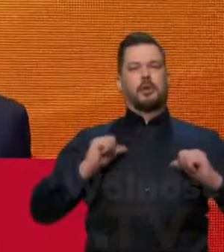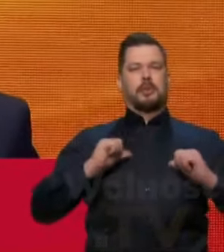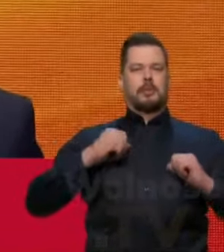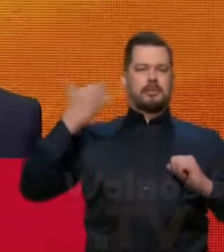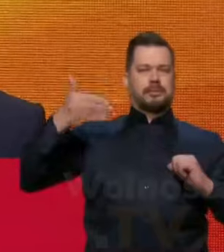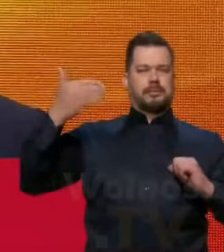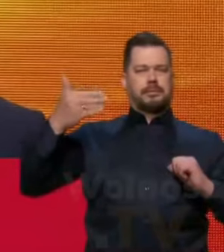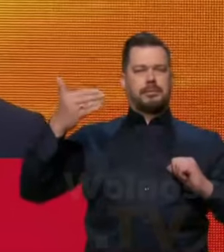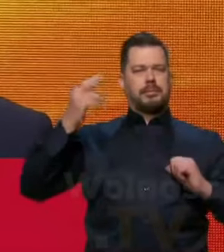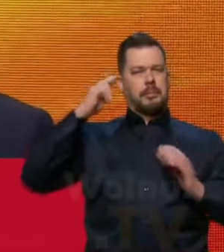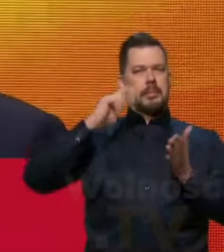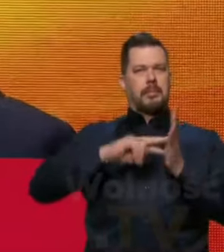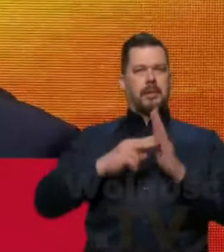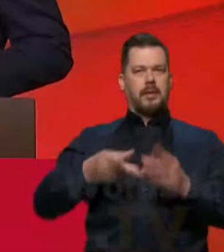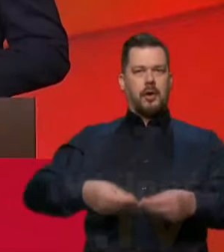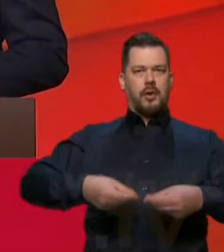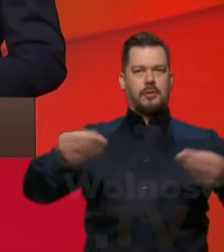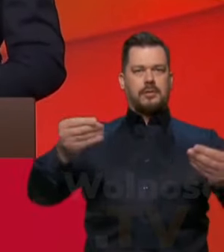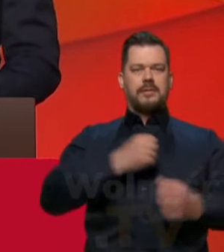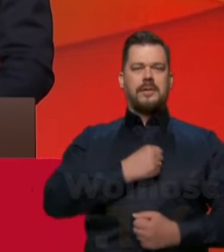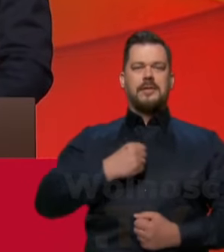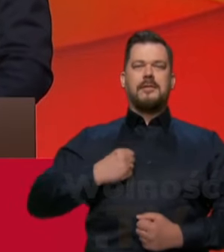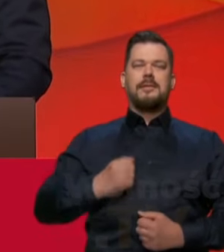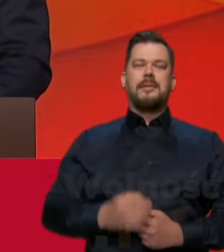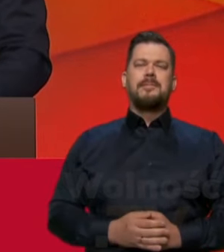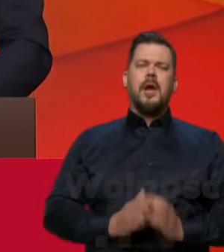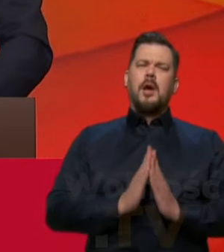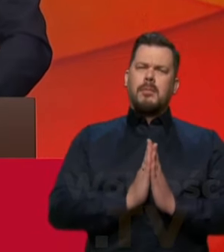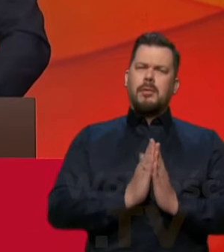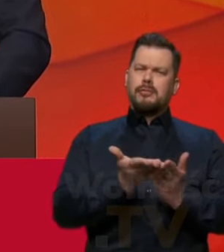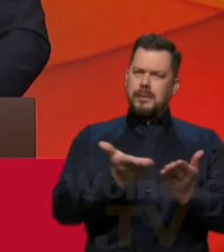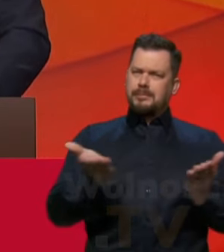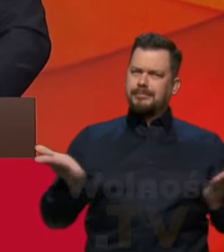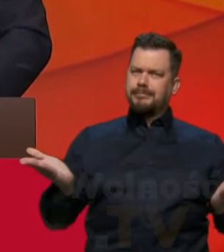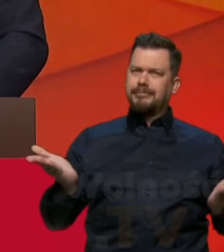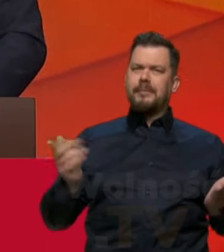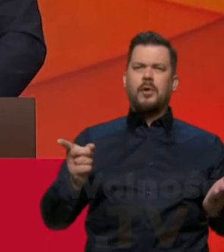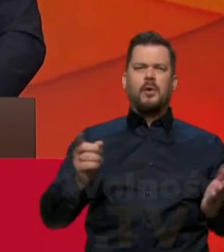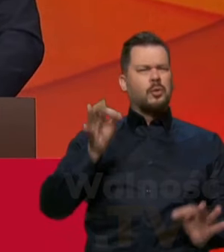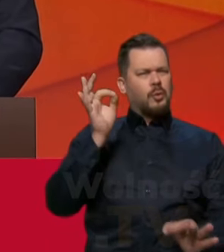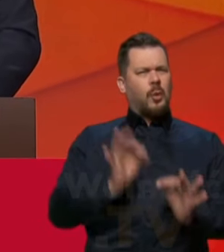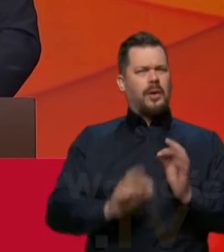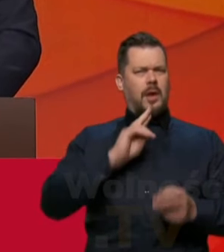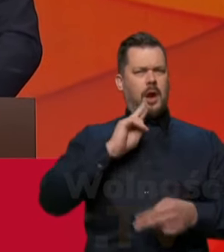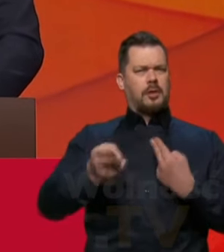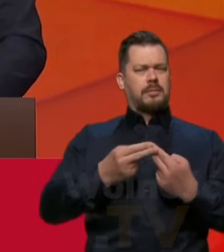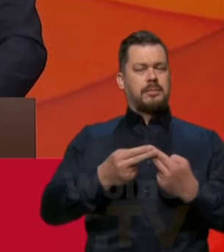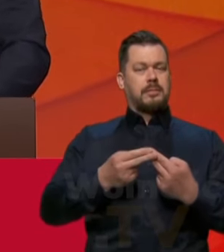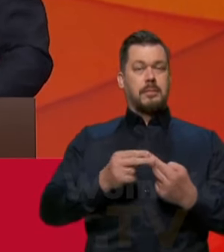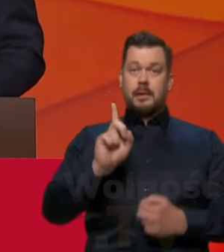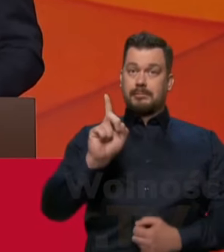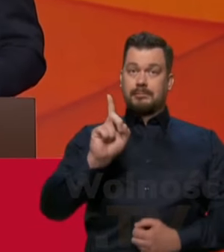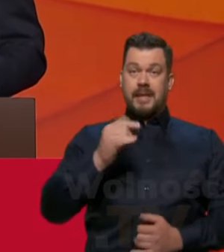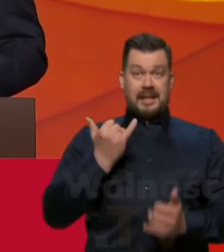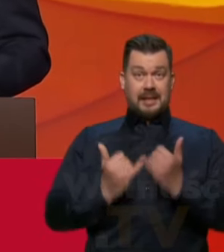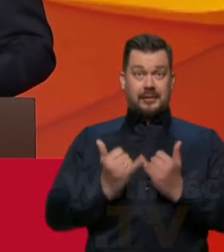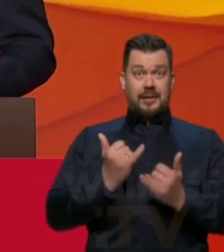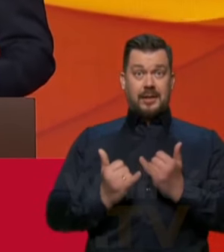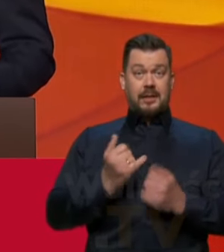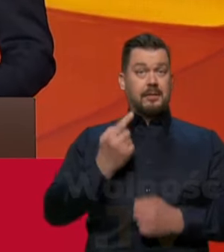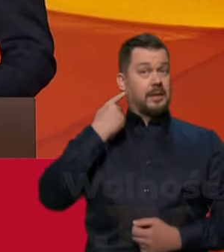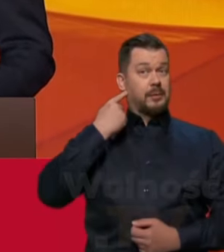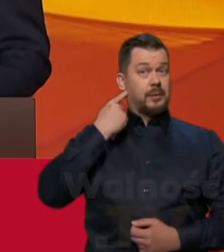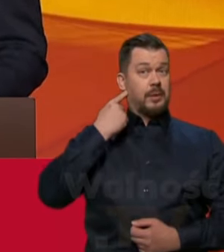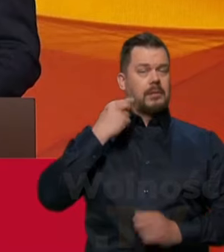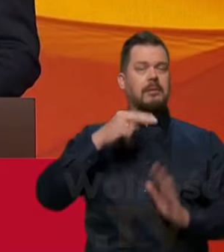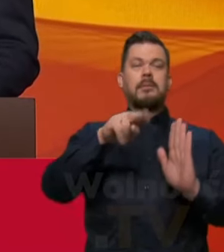wizję rozwoju stolicy. Prosimy wszystkich uczestników, by odpowiedzi były precyzyjne, no i ostrzegamy, że w przypadku niestosowania